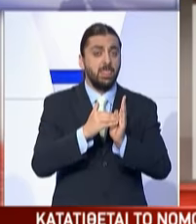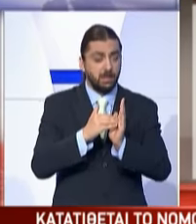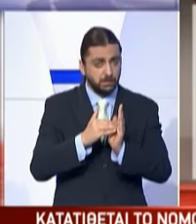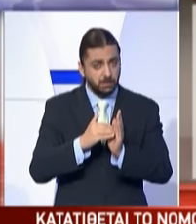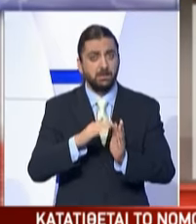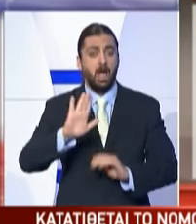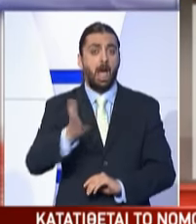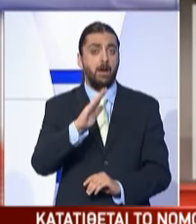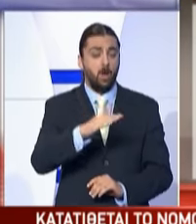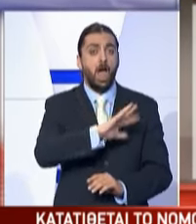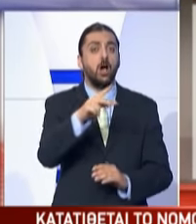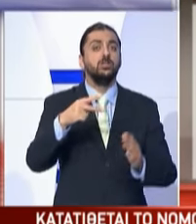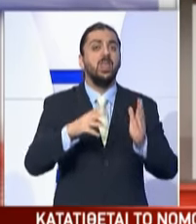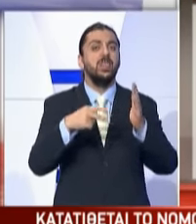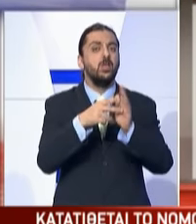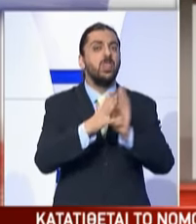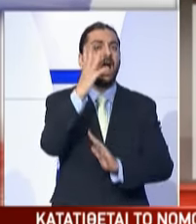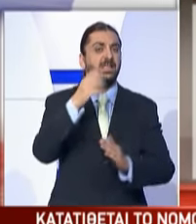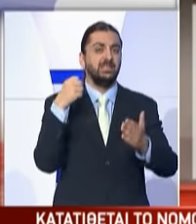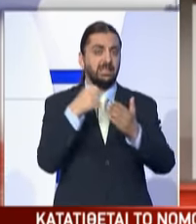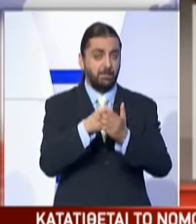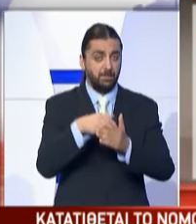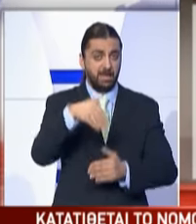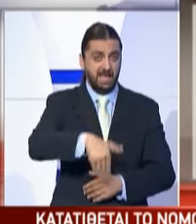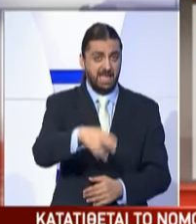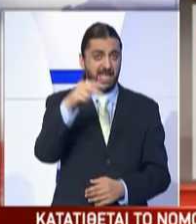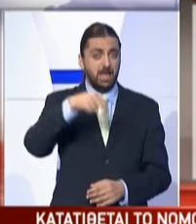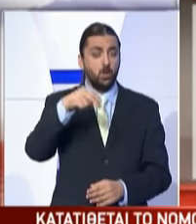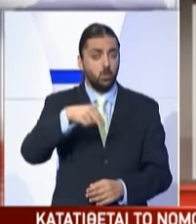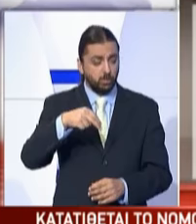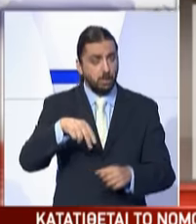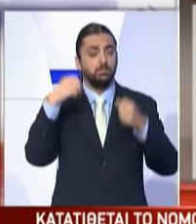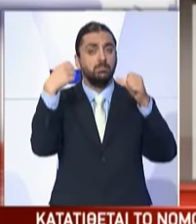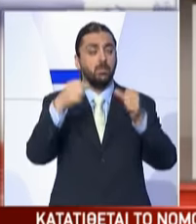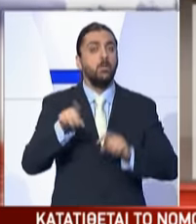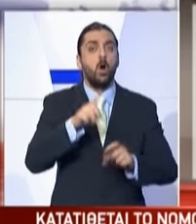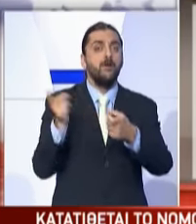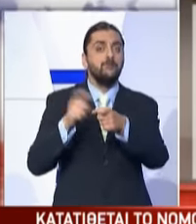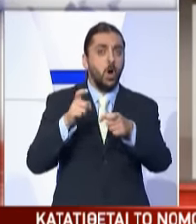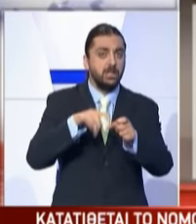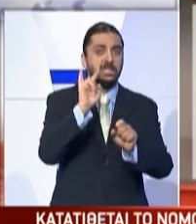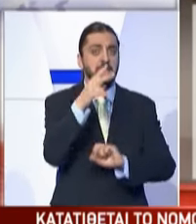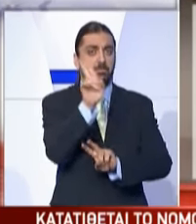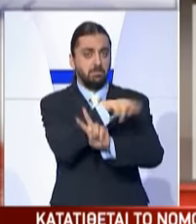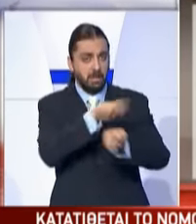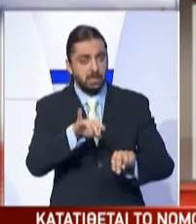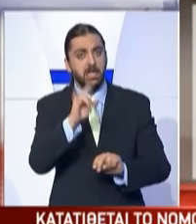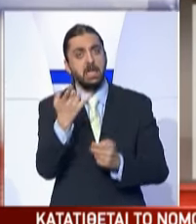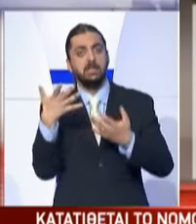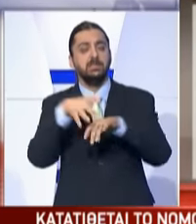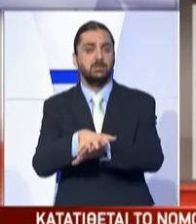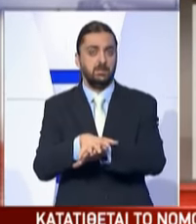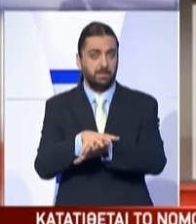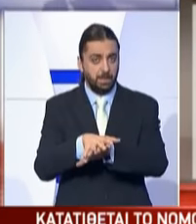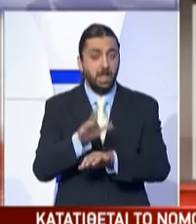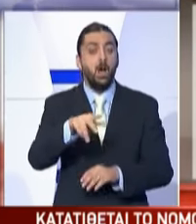του 2014. Εντός του Ιουνίου η ανακοίνωση των δημοσίων φορέων που συγχωνεύονται ή καταργούνται. Οι μόνιμοι υπάλληλοι θα βγαίνουν